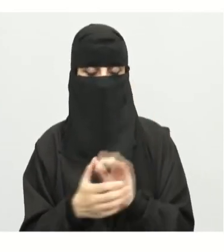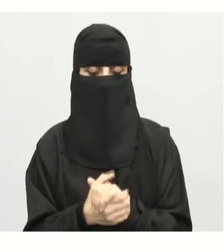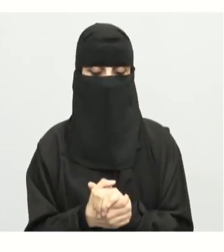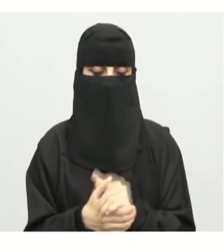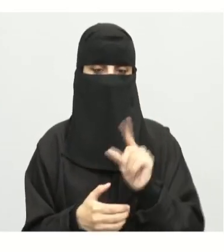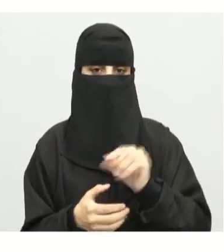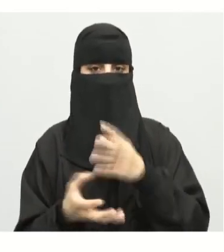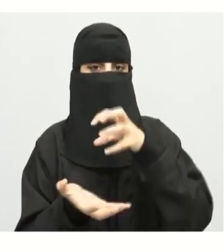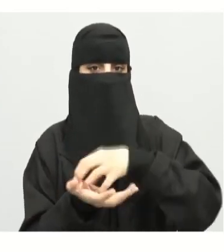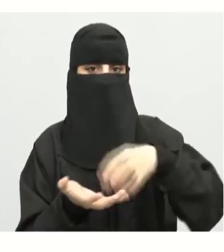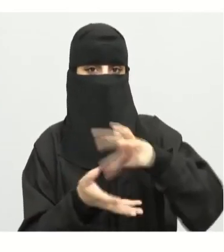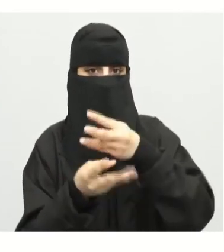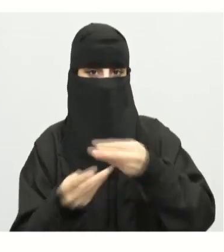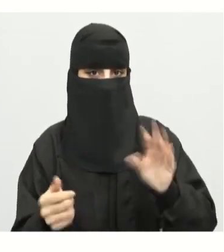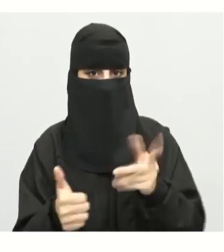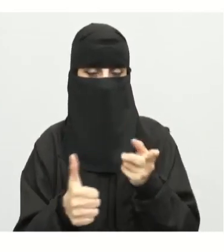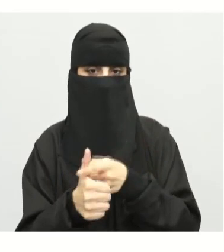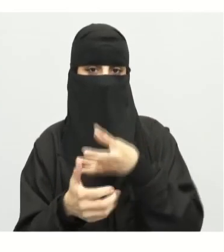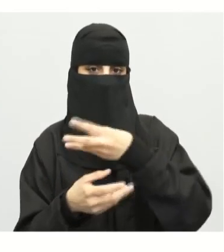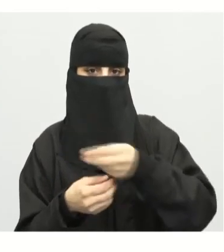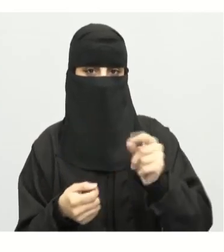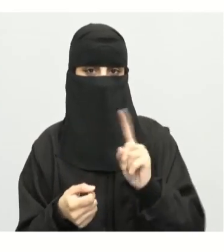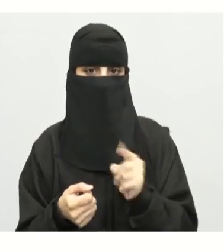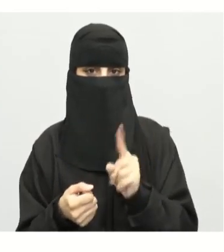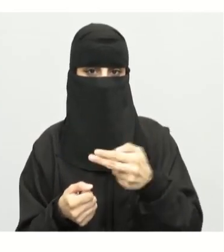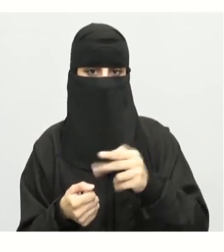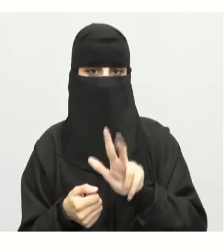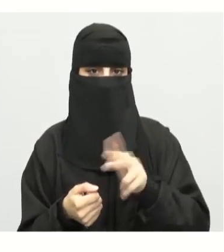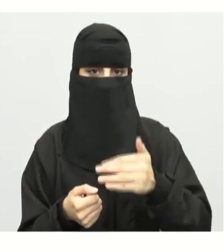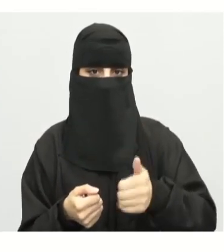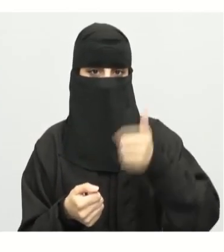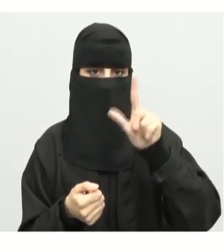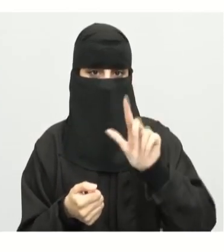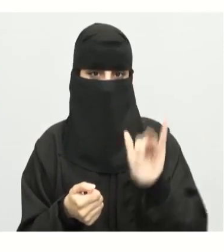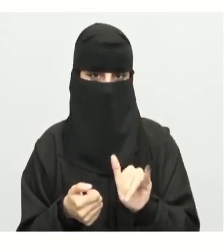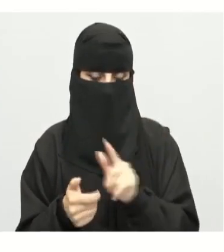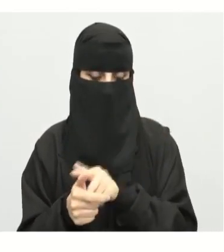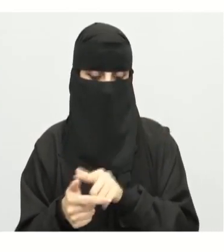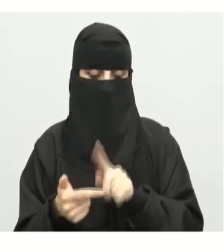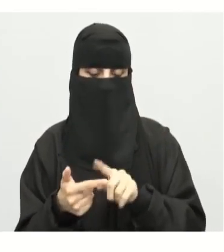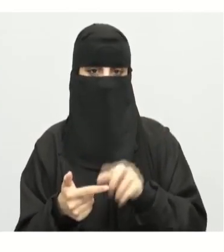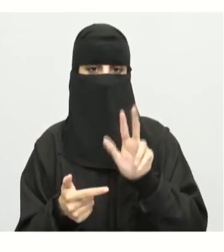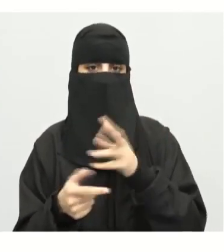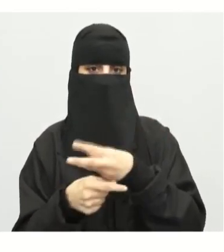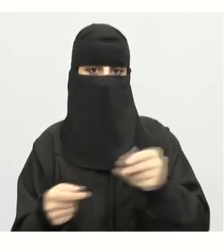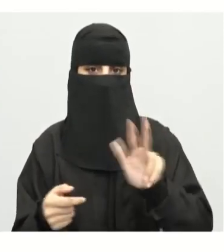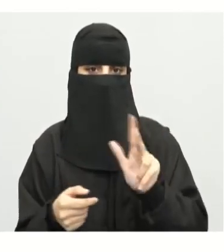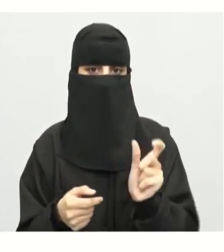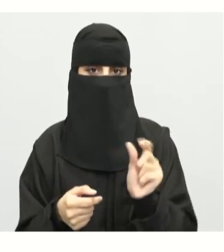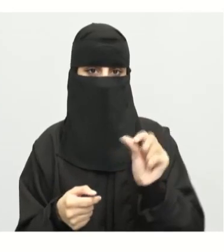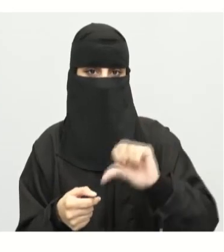العربيه السعوديه رمال الربع الخالي النفوذ الكبير رمال